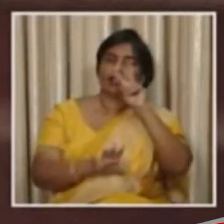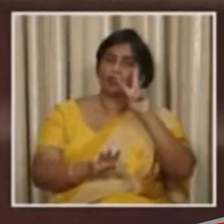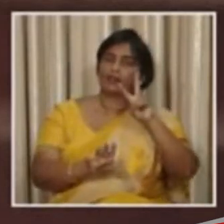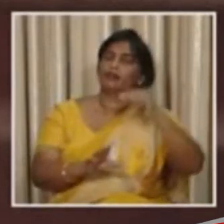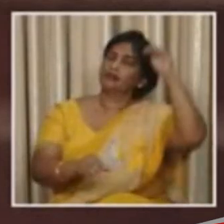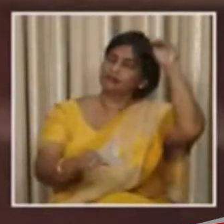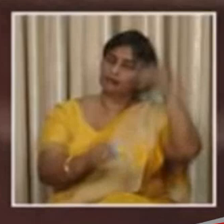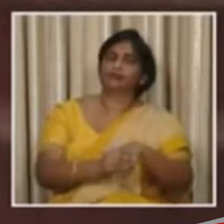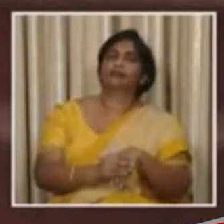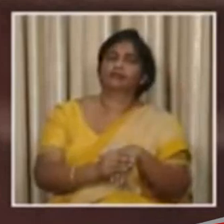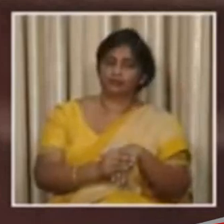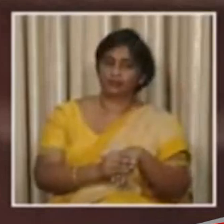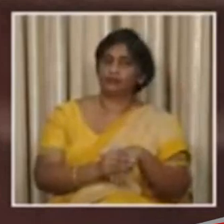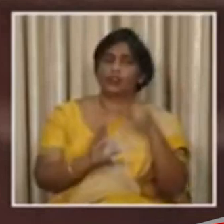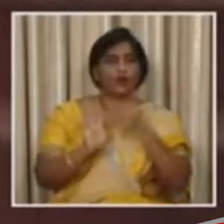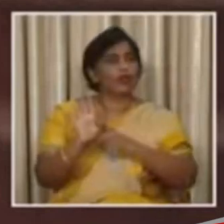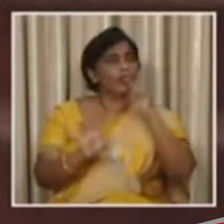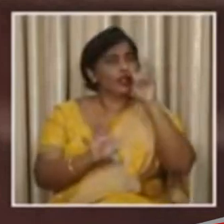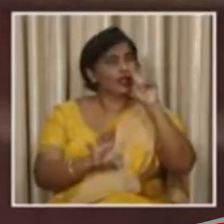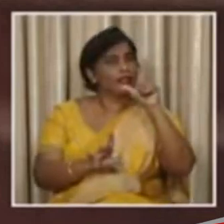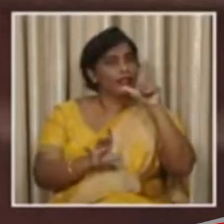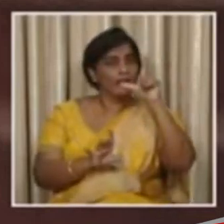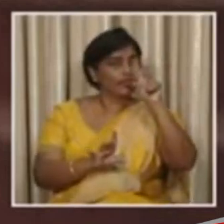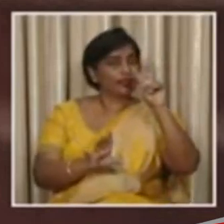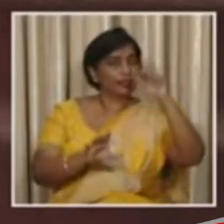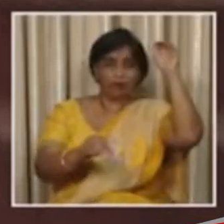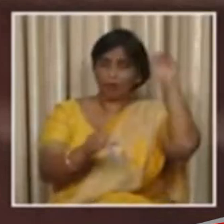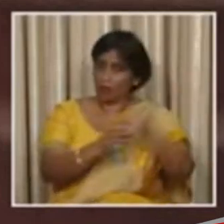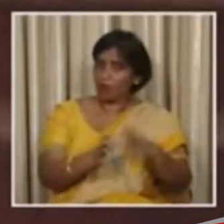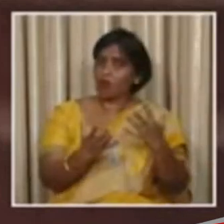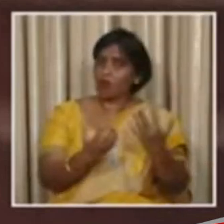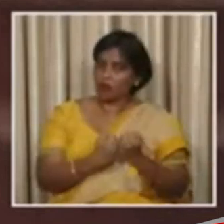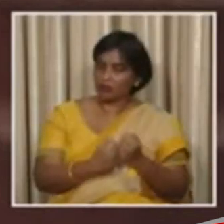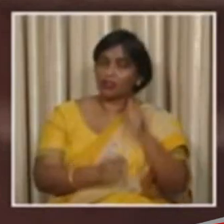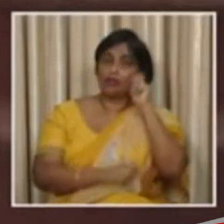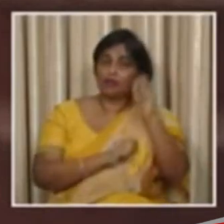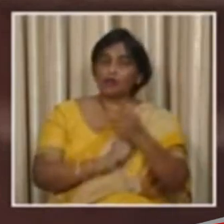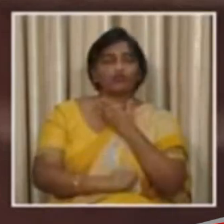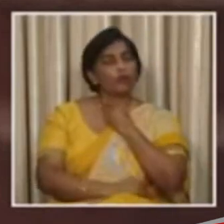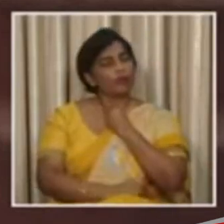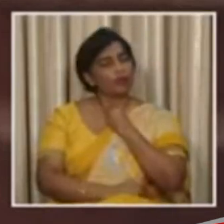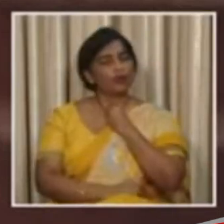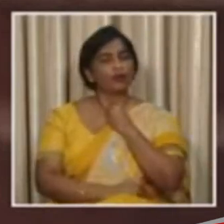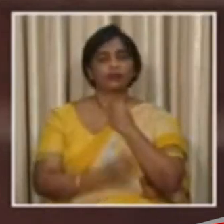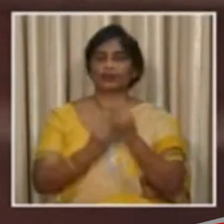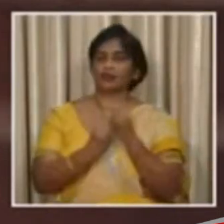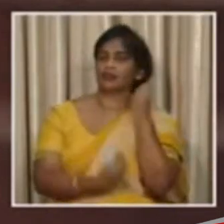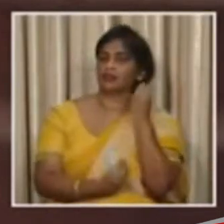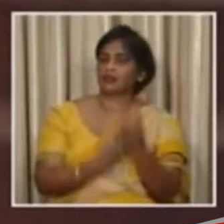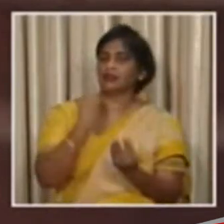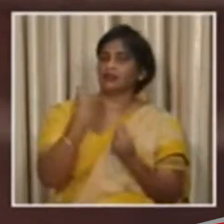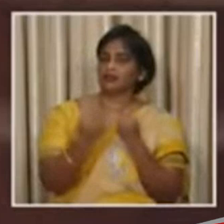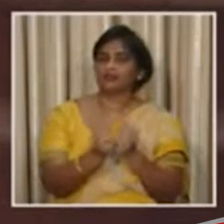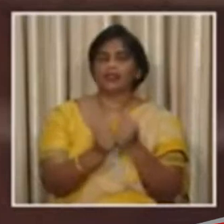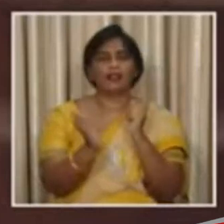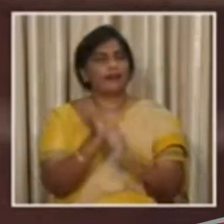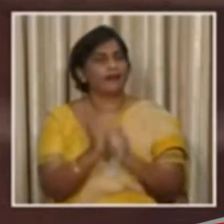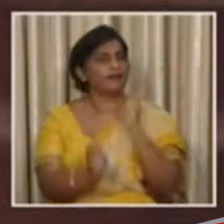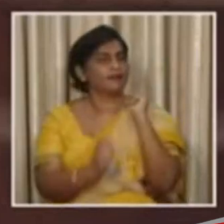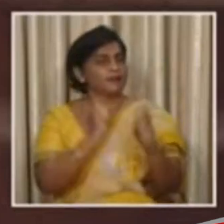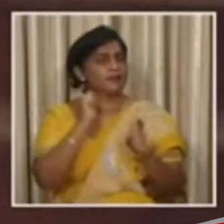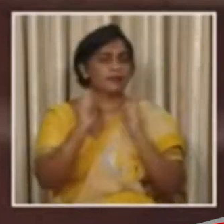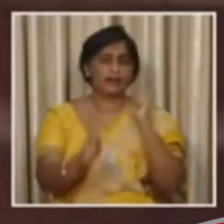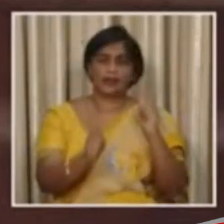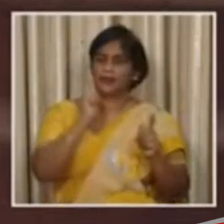තමයි වැටෙන්නේ. ඒ අවුරුදු 72ක් වැඩිච්ච වලටම වැටෙන්න ඕන නම් මිනිසුන්ට බොරුවට ප්‍රධාන දිදි